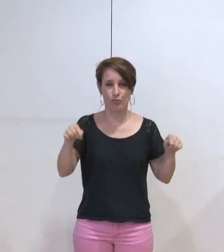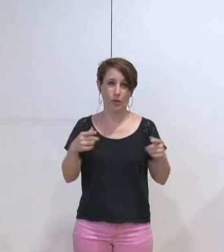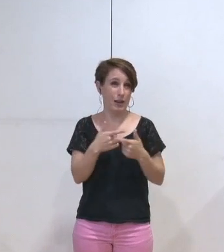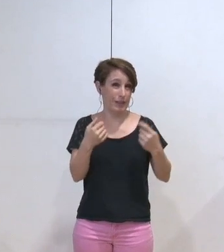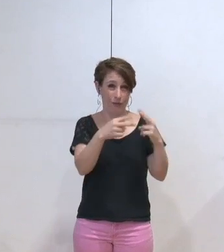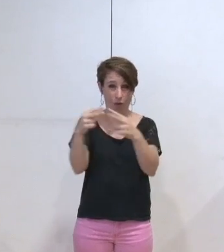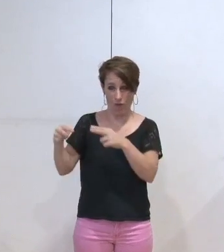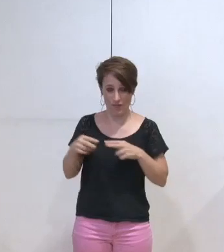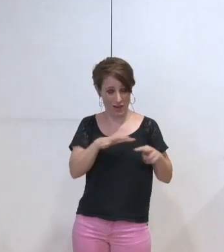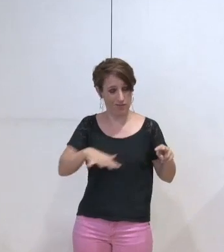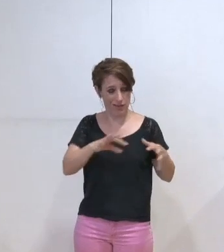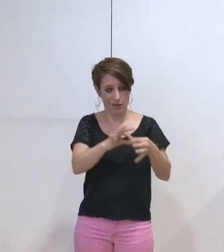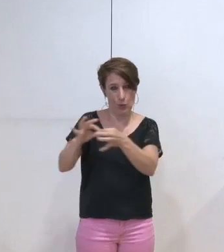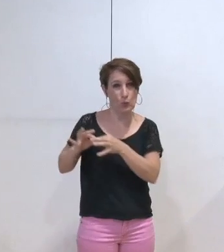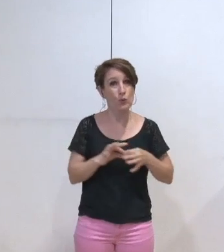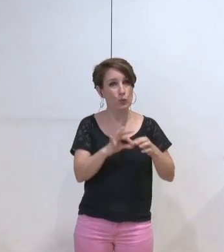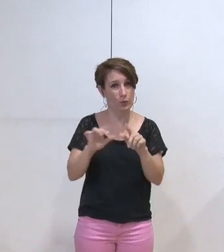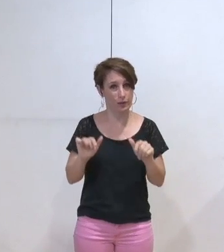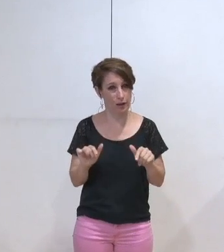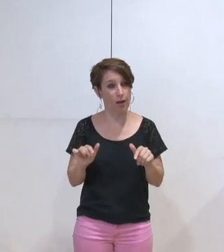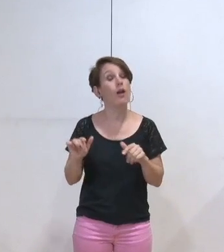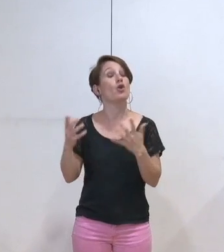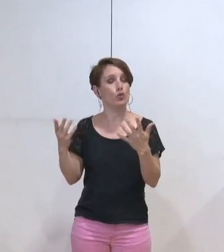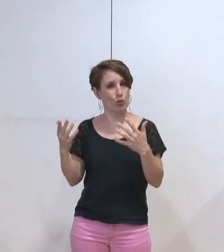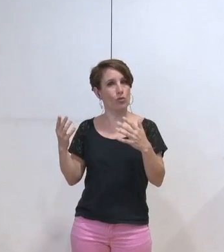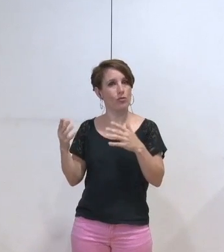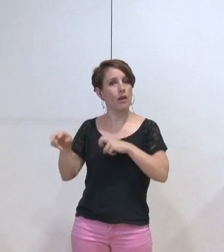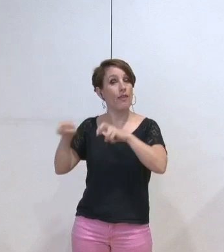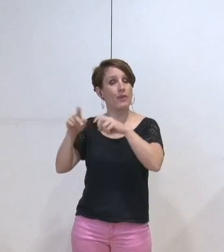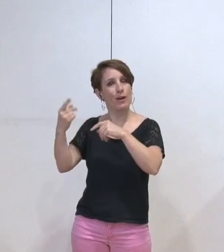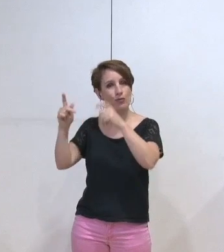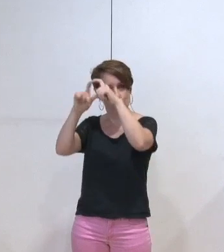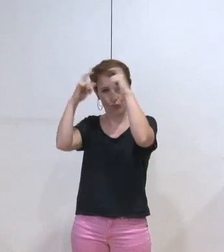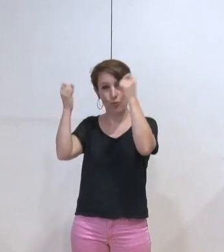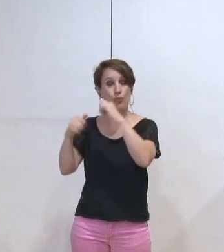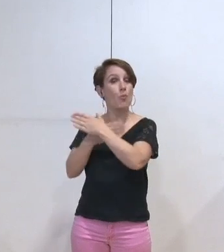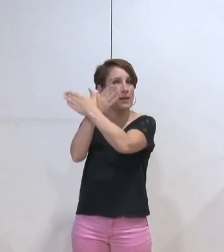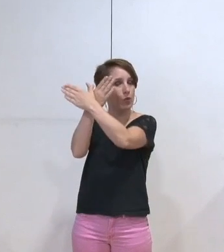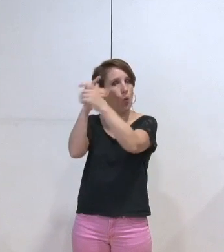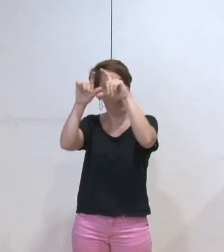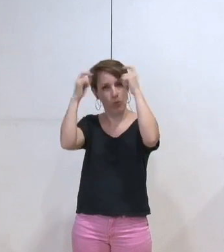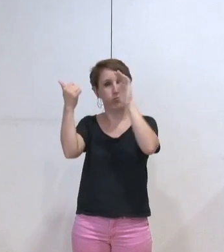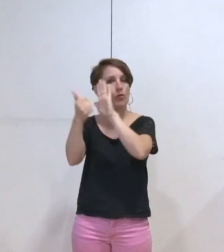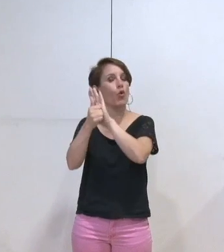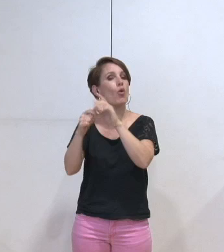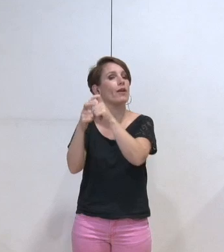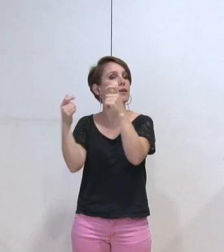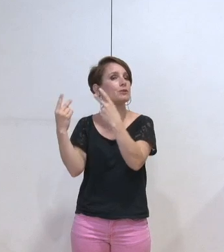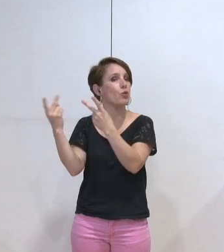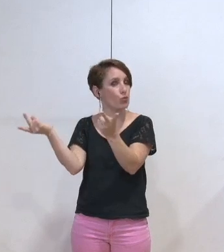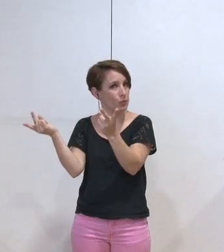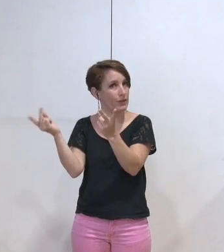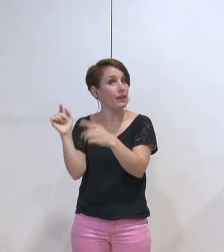cette question en plus d'une démarche de la métropole en tant que établissement public il s'agit d'aboutir à une